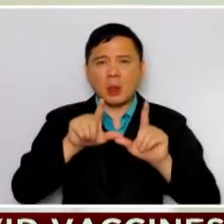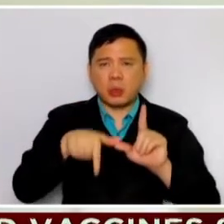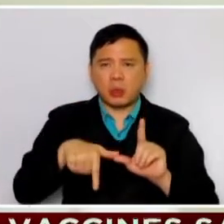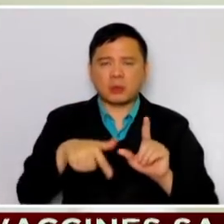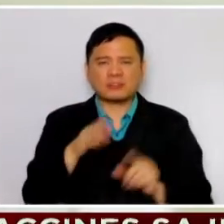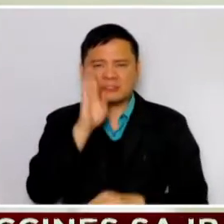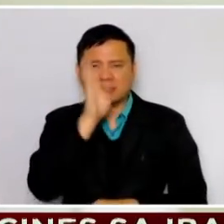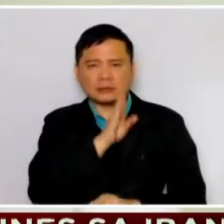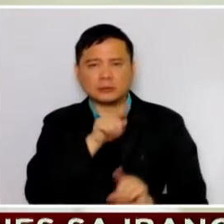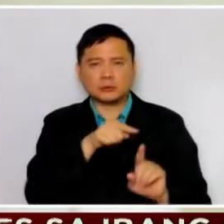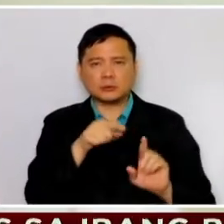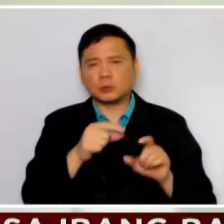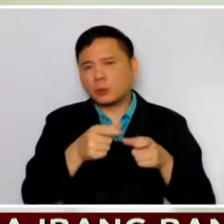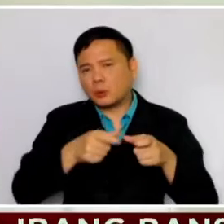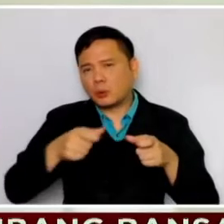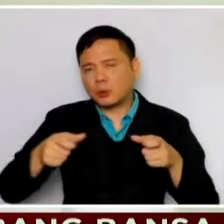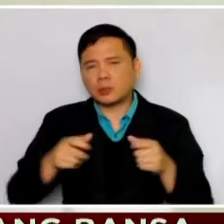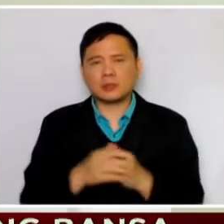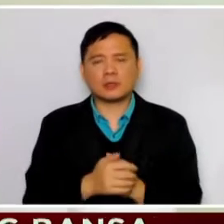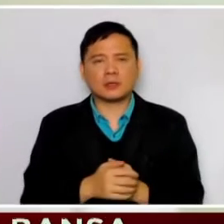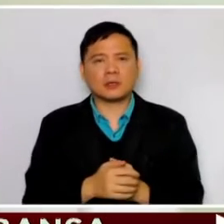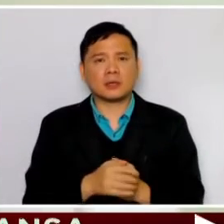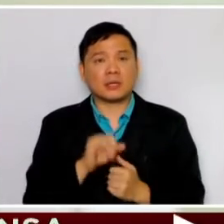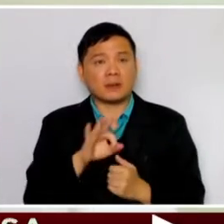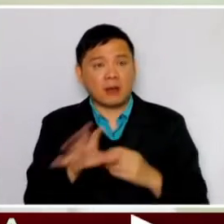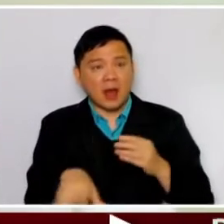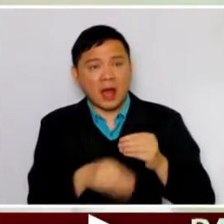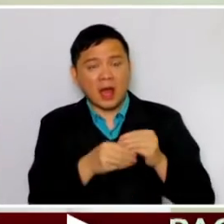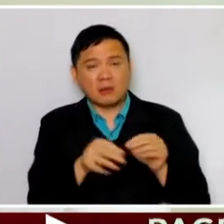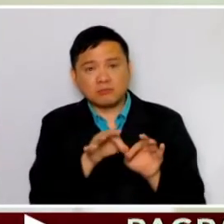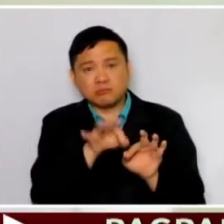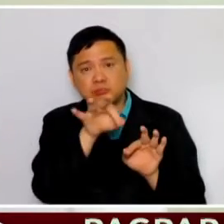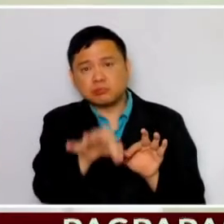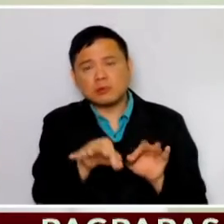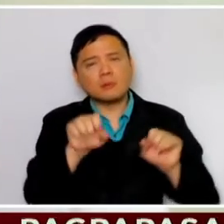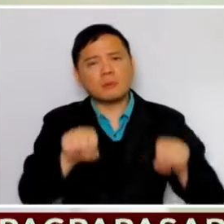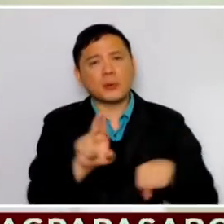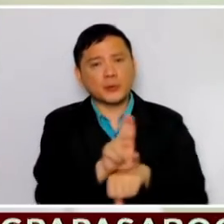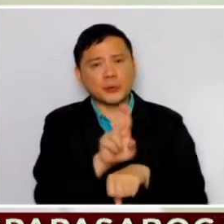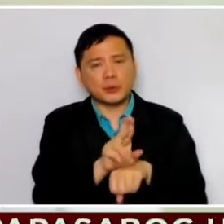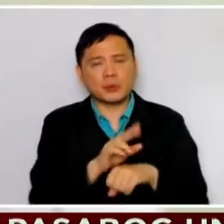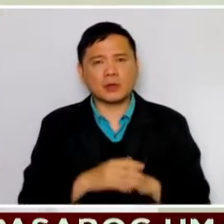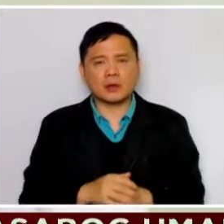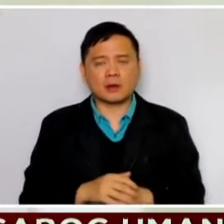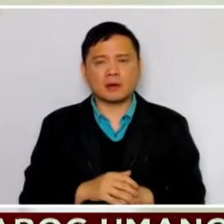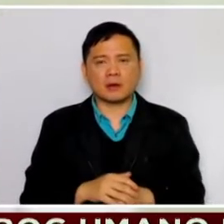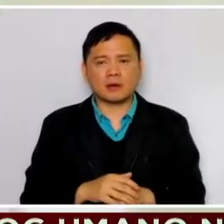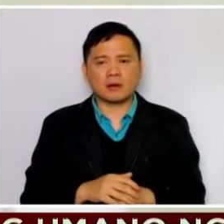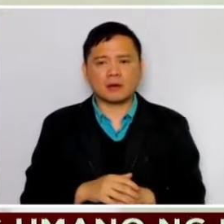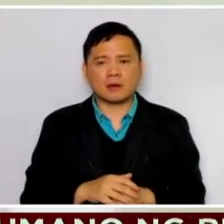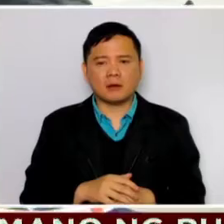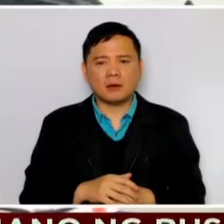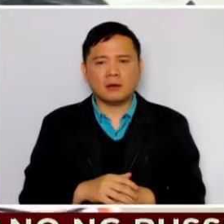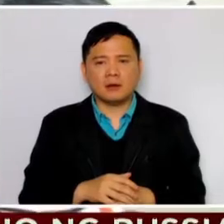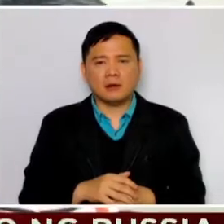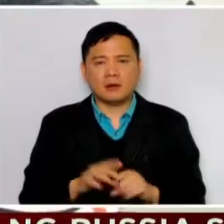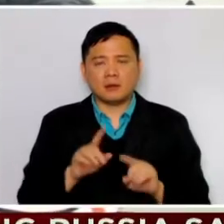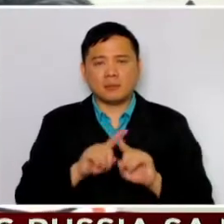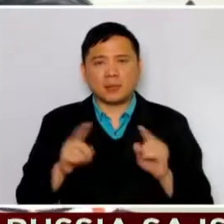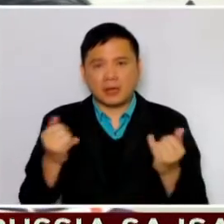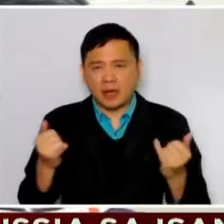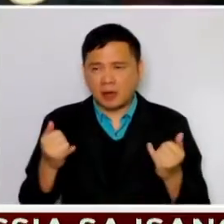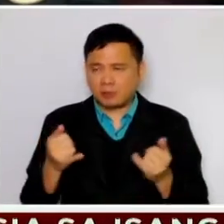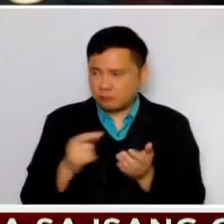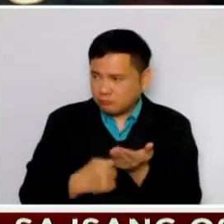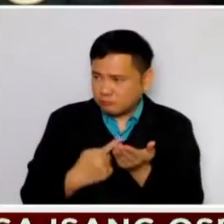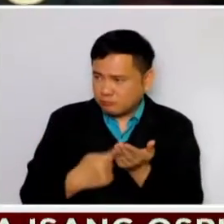life, baka pwede pa nating magamit in the future. So we are now recalculating and recalibrating. Ayon